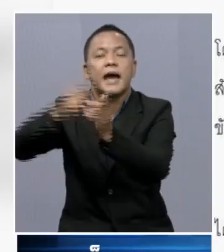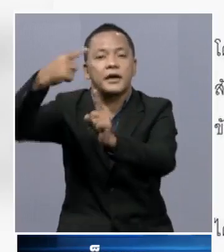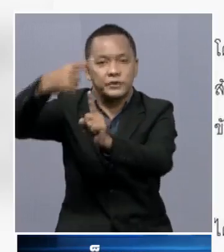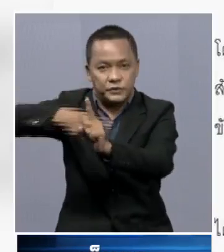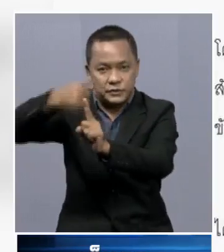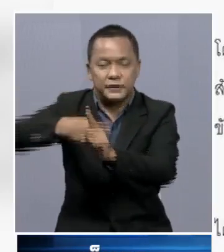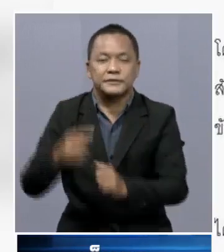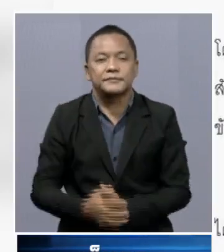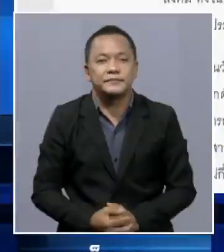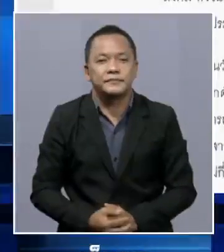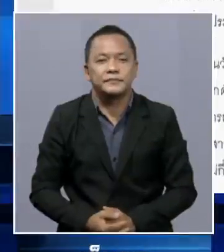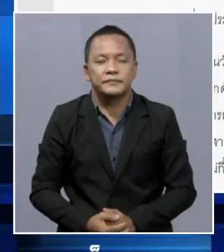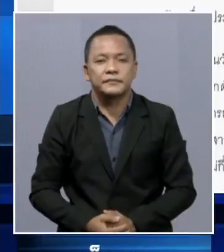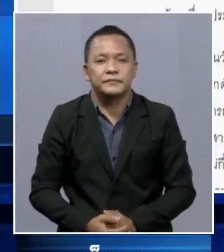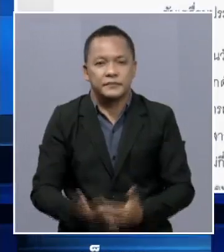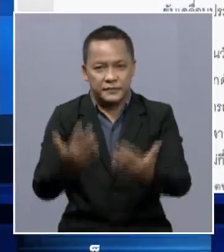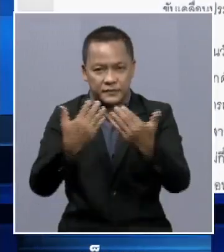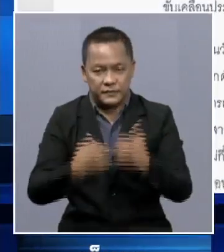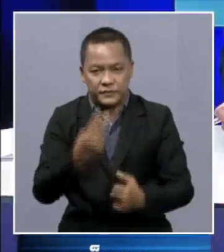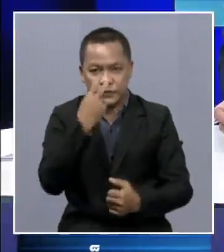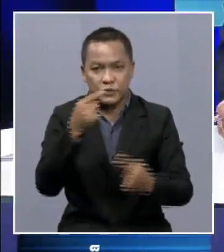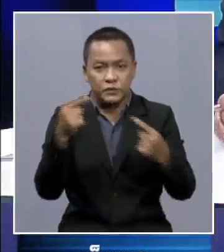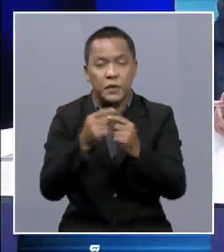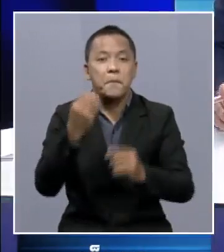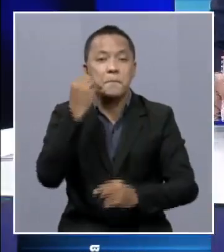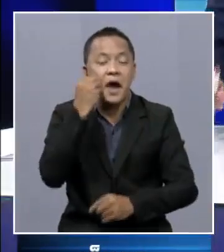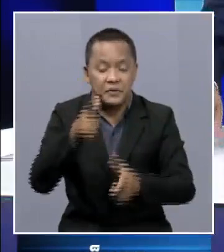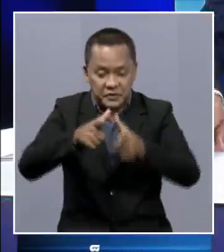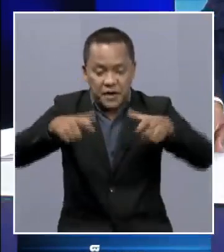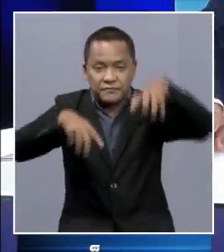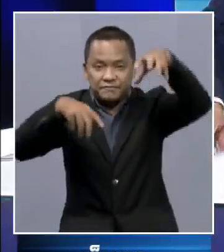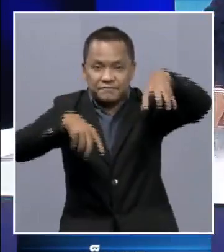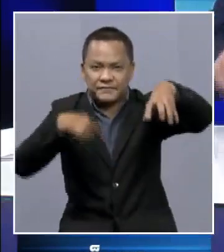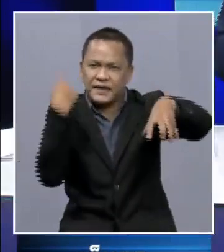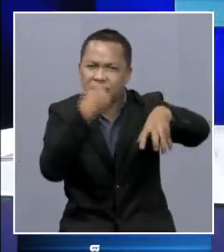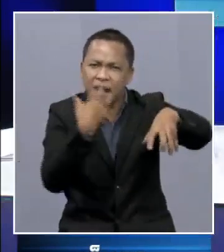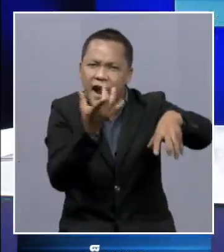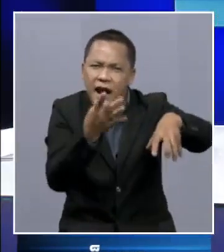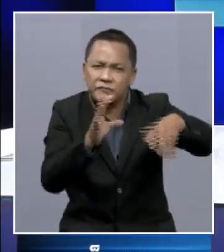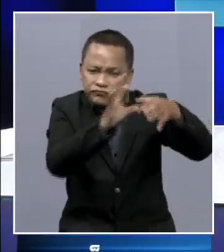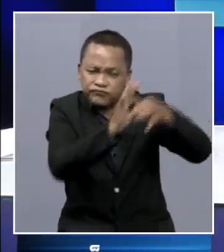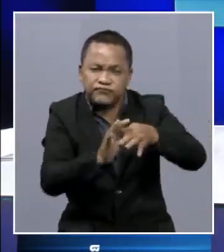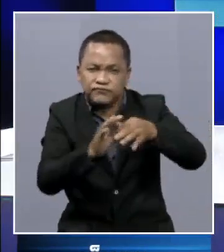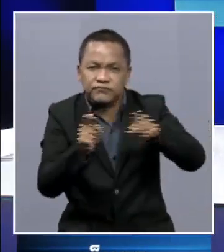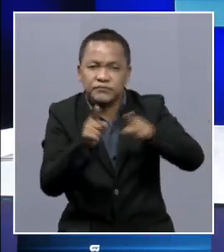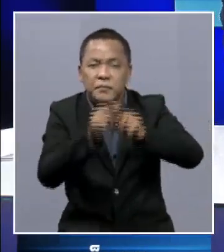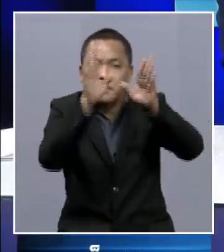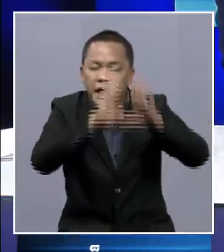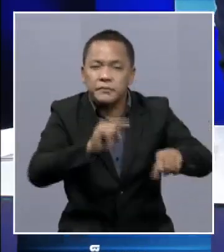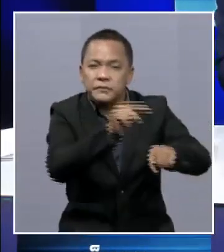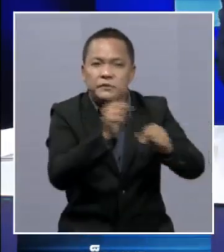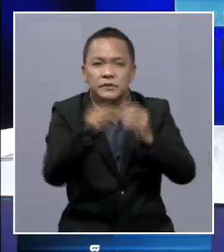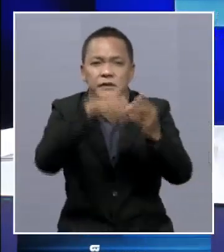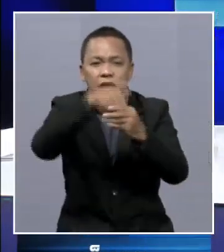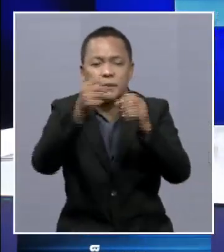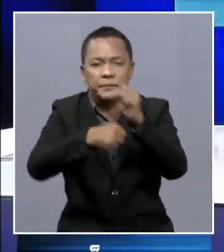าวของคุณเศษฐาผู้ผชมครัไปดูสแกนบ้านใหญ่กัหน่อยนะครับอะไรที่ผูกขาดวาจะเป็นแบบนั้นในก